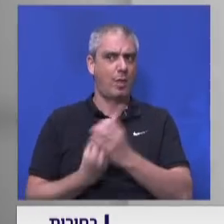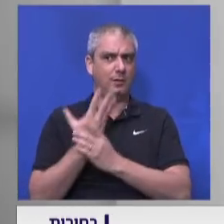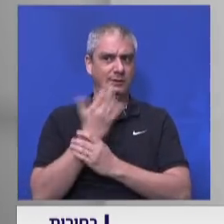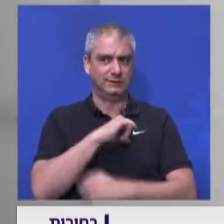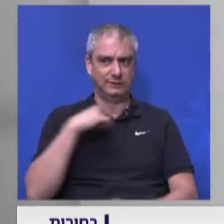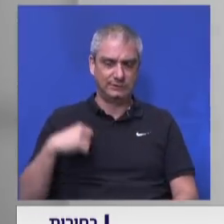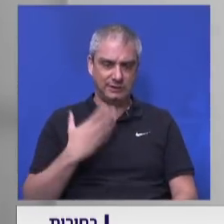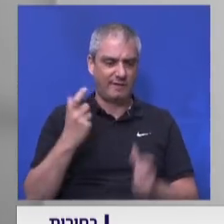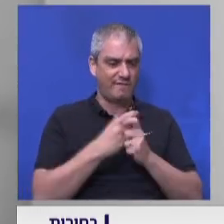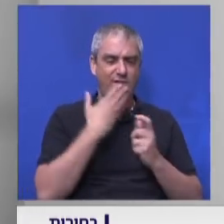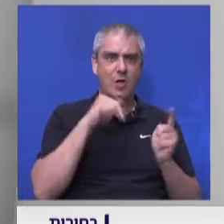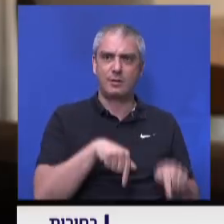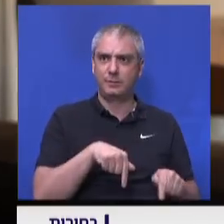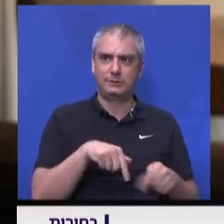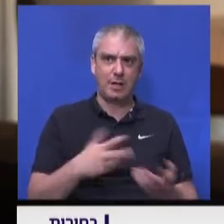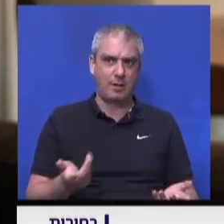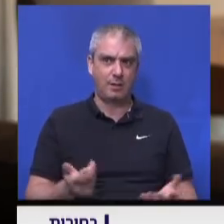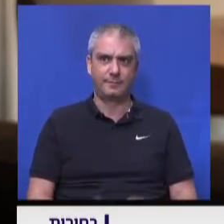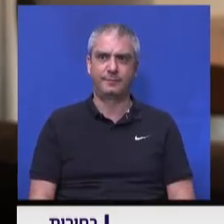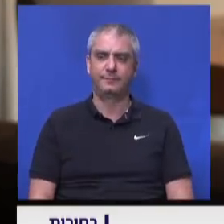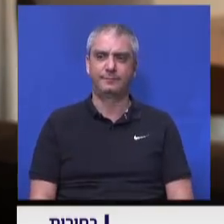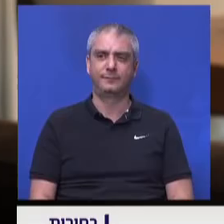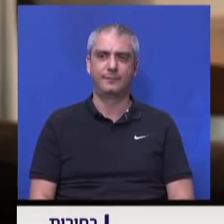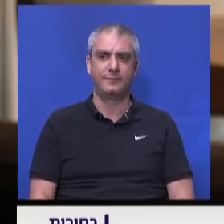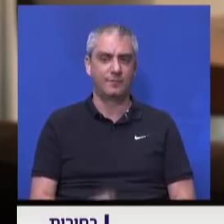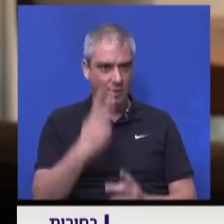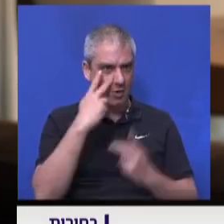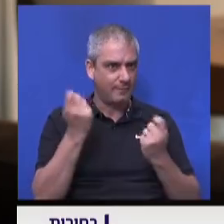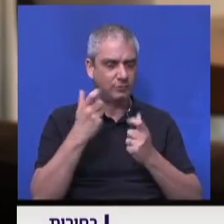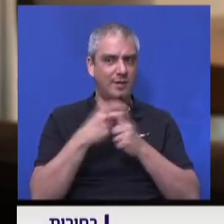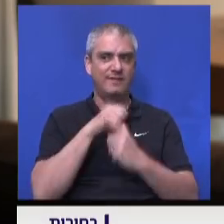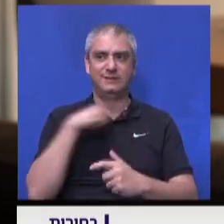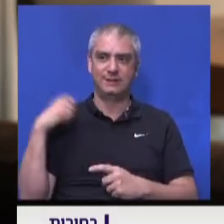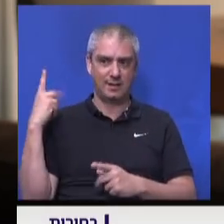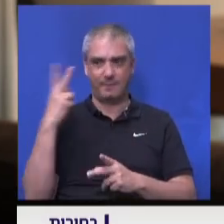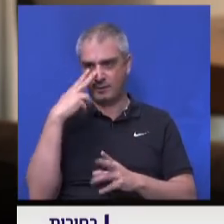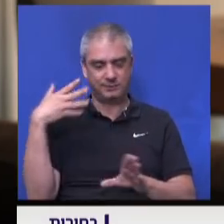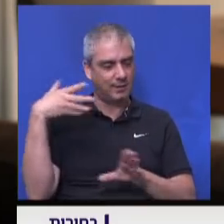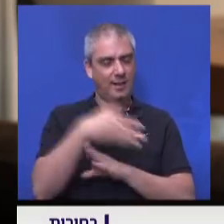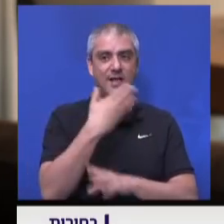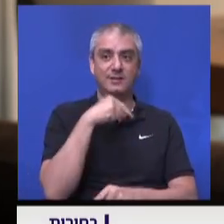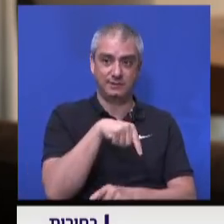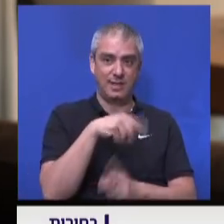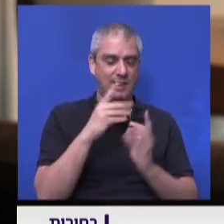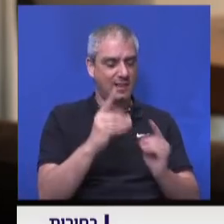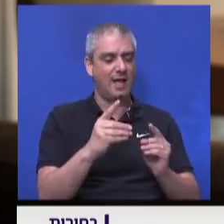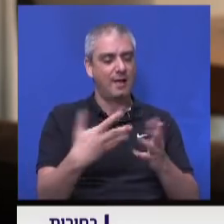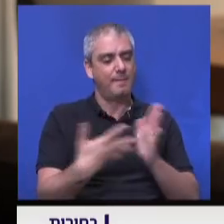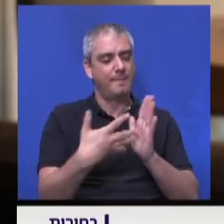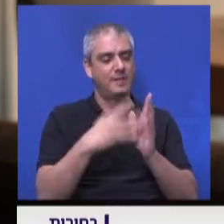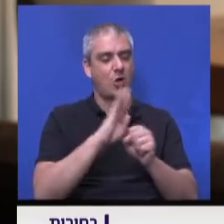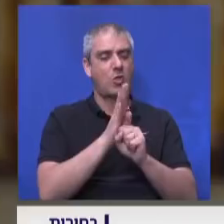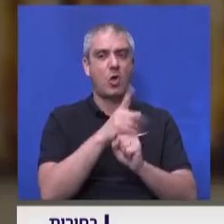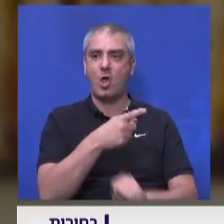חברות ישראליות. כשאתה רואה את הפרסומים שחברה סינית מנסה להיכנס לישראל דרך בדיקות הקורונה,